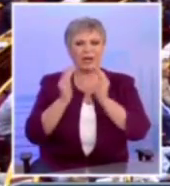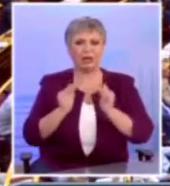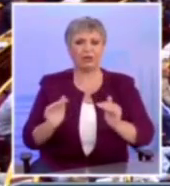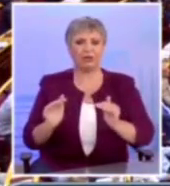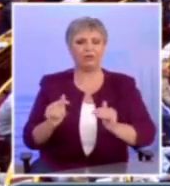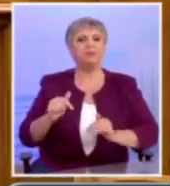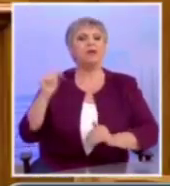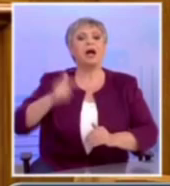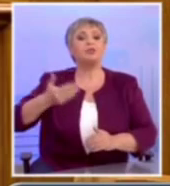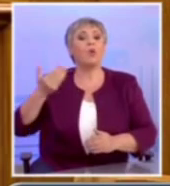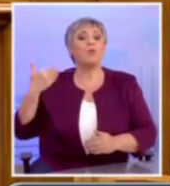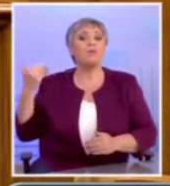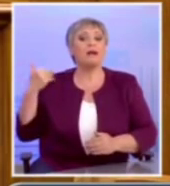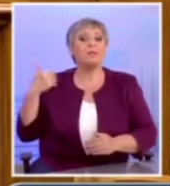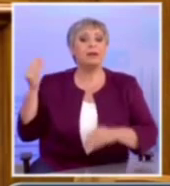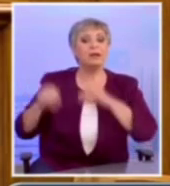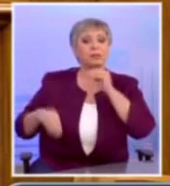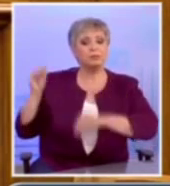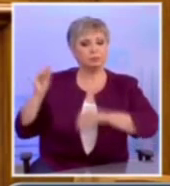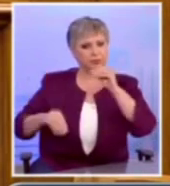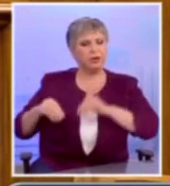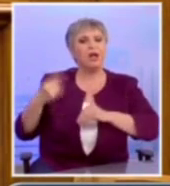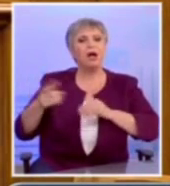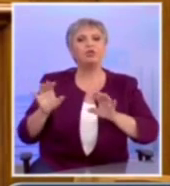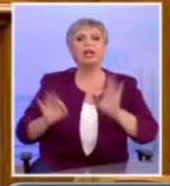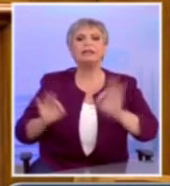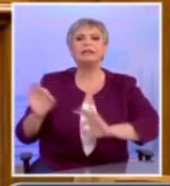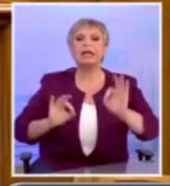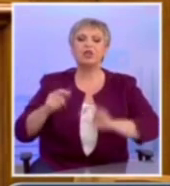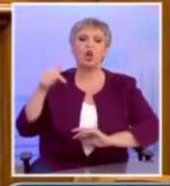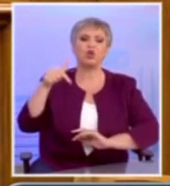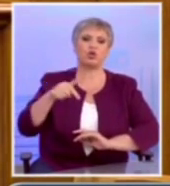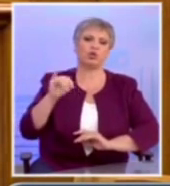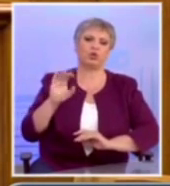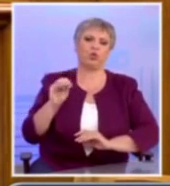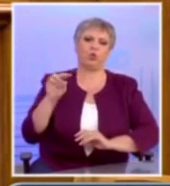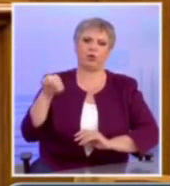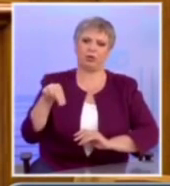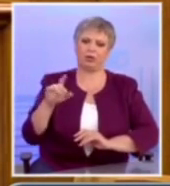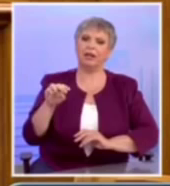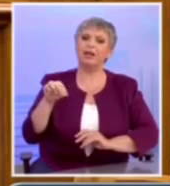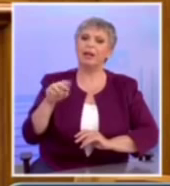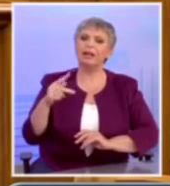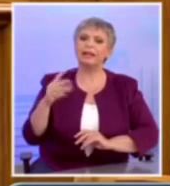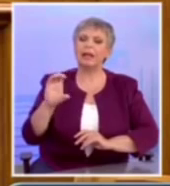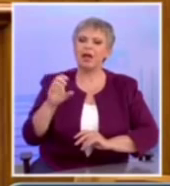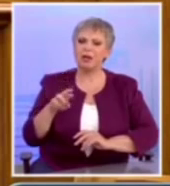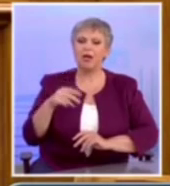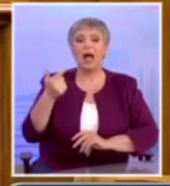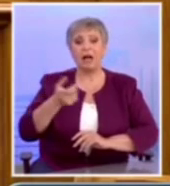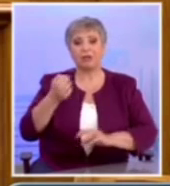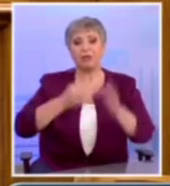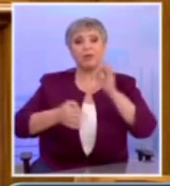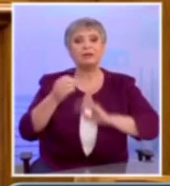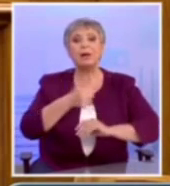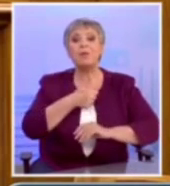το δημοψήφισμα ήταν το σχέδιο Juncker, και μας λέγαν το μόνο που μπορούσαμε να καλυτερέψουμε είναι το θέμα του